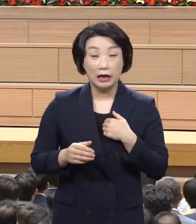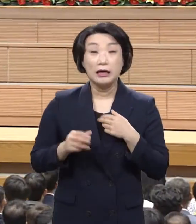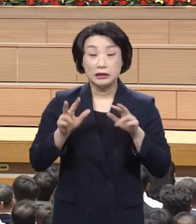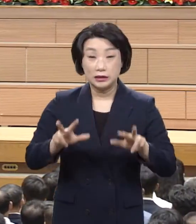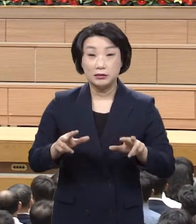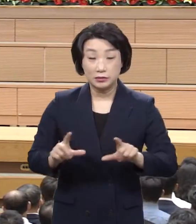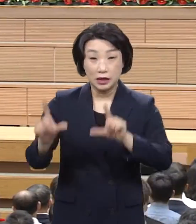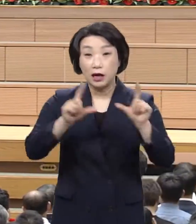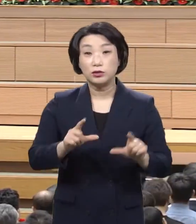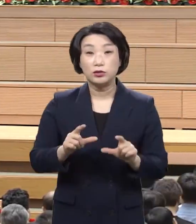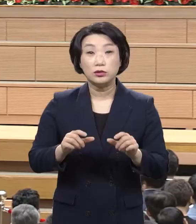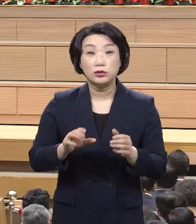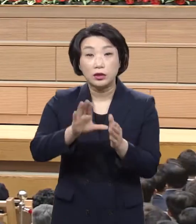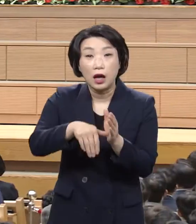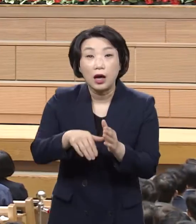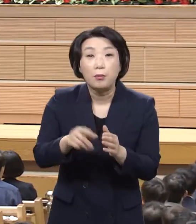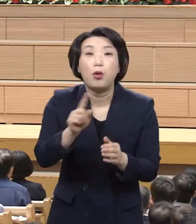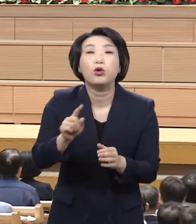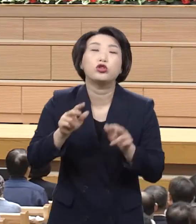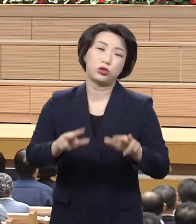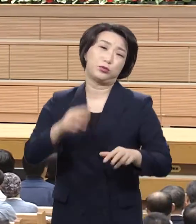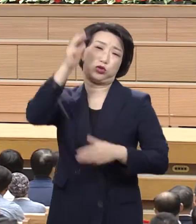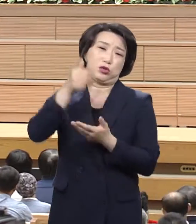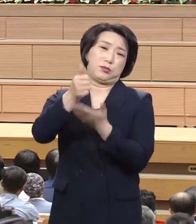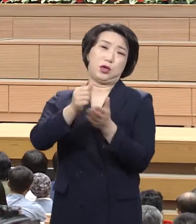있는 시대는 성령의 시대다.